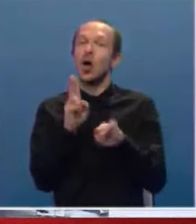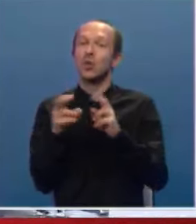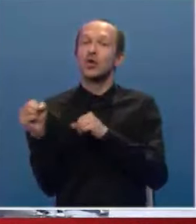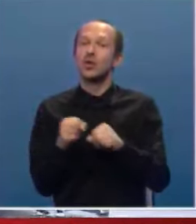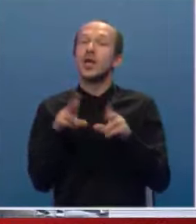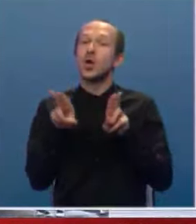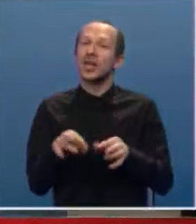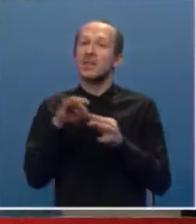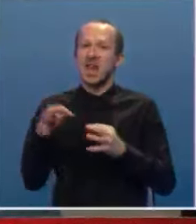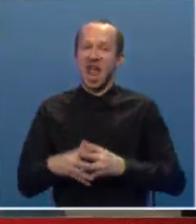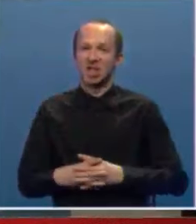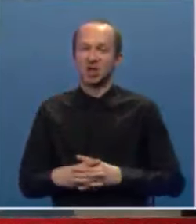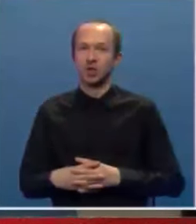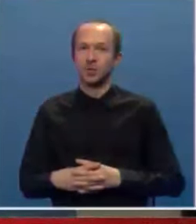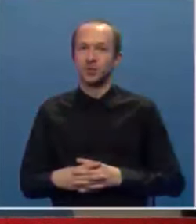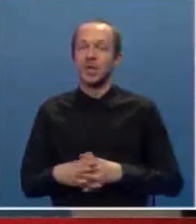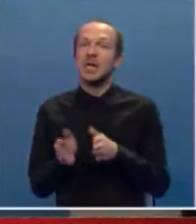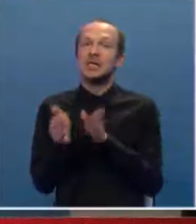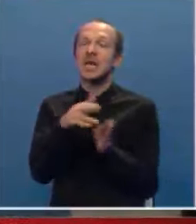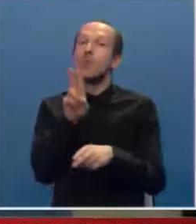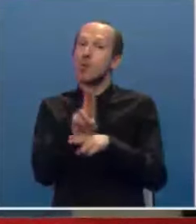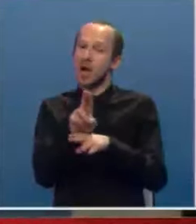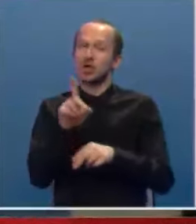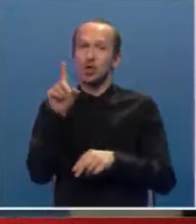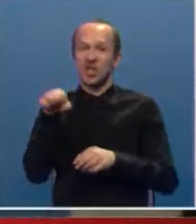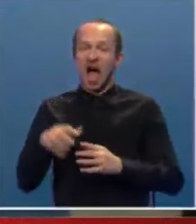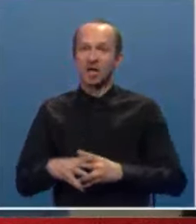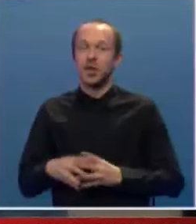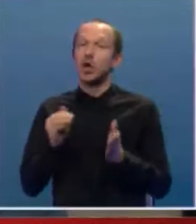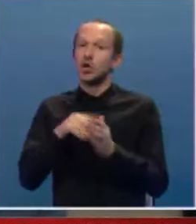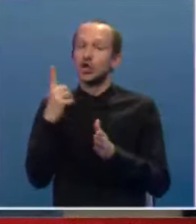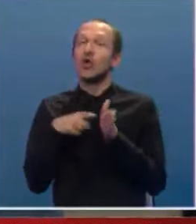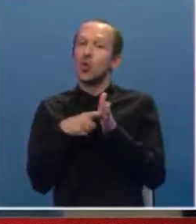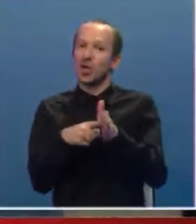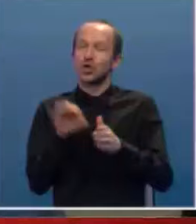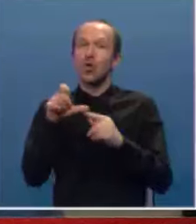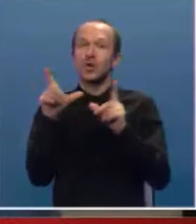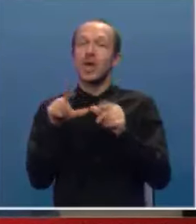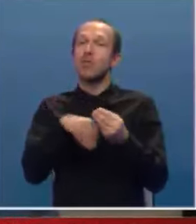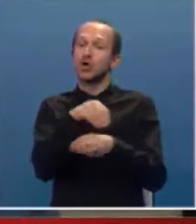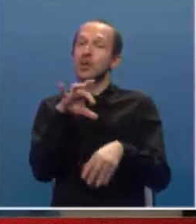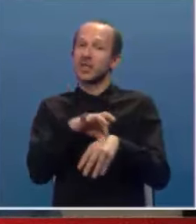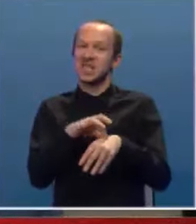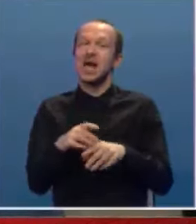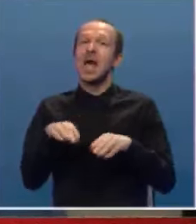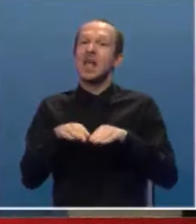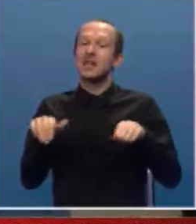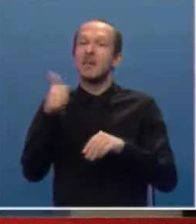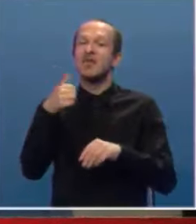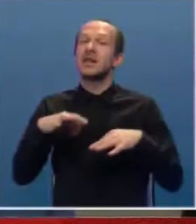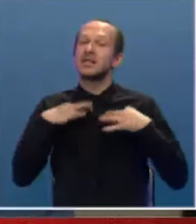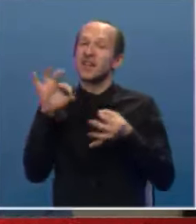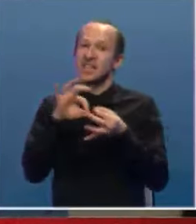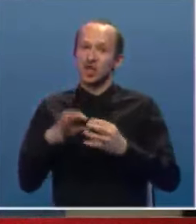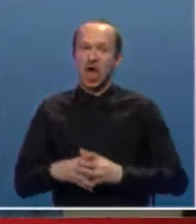donijeli konkretne mjere. Da skrenemo pažnju i da još jednom ukažemo da je porodična medicina temelj primarne zdravstvene